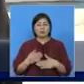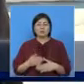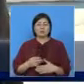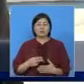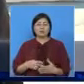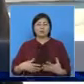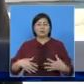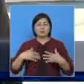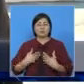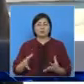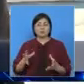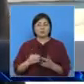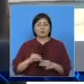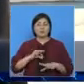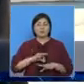чем и вещи пошли